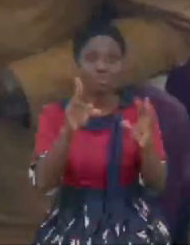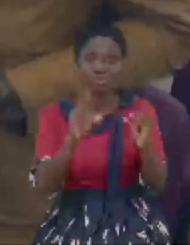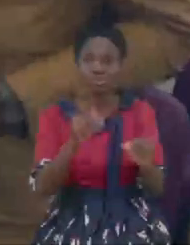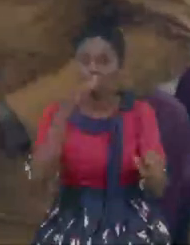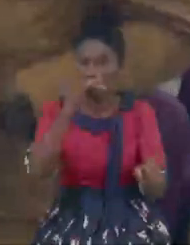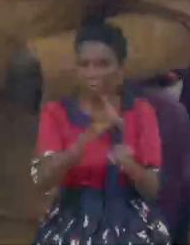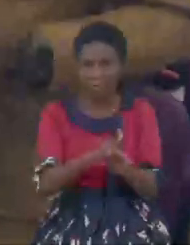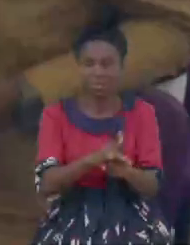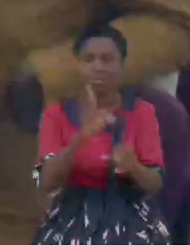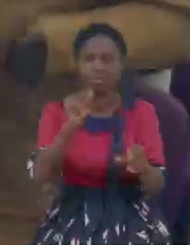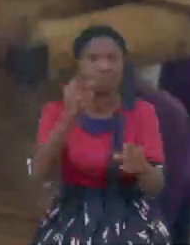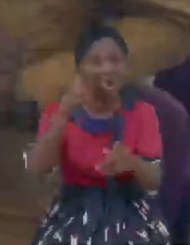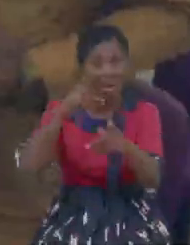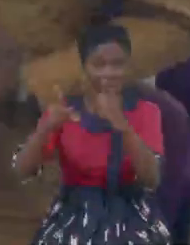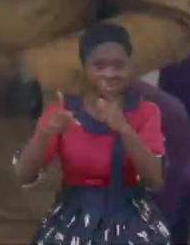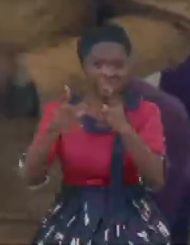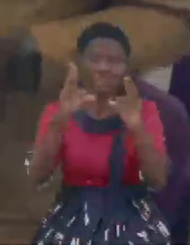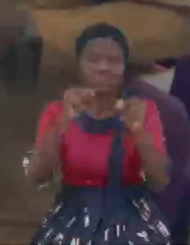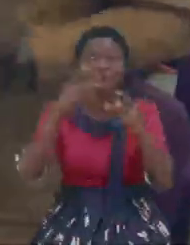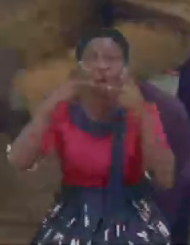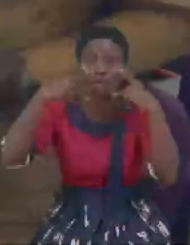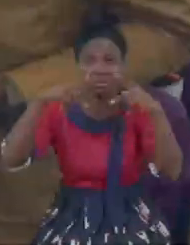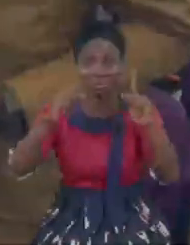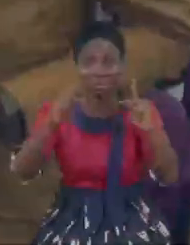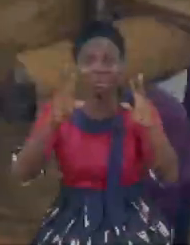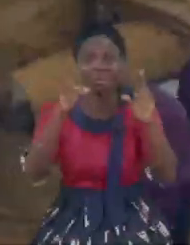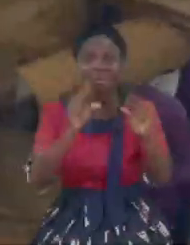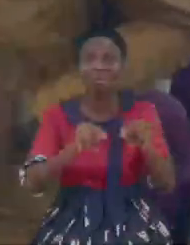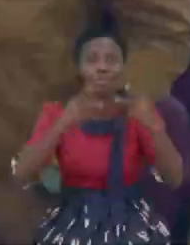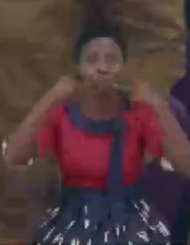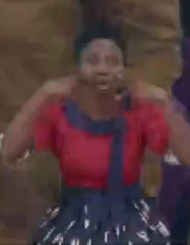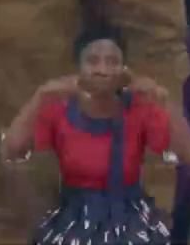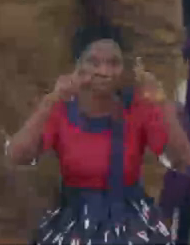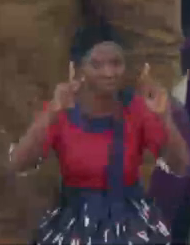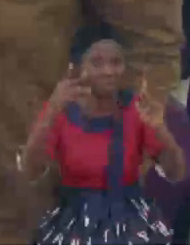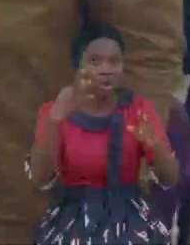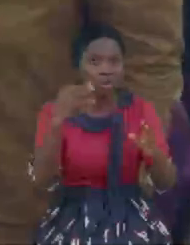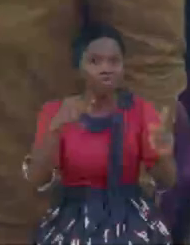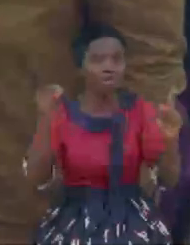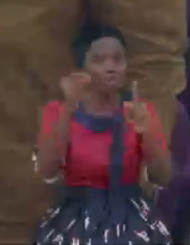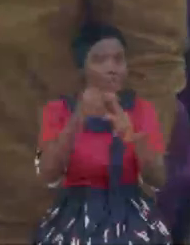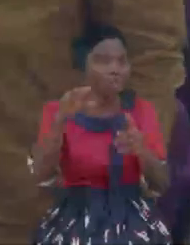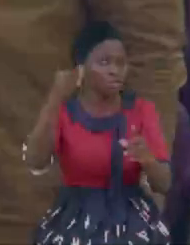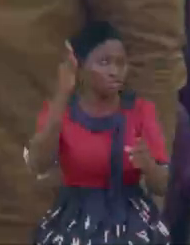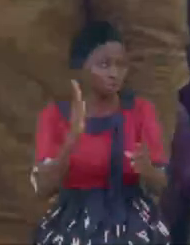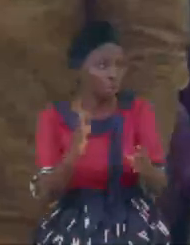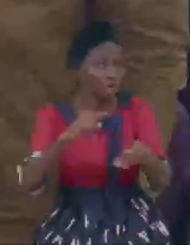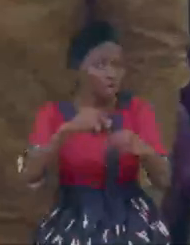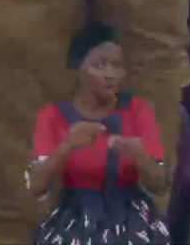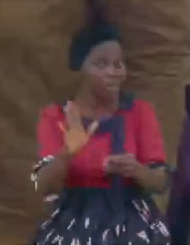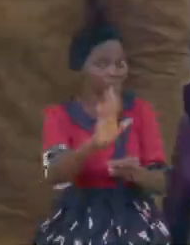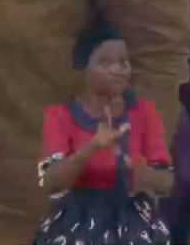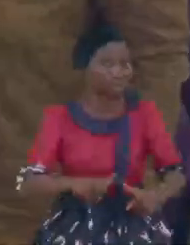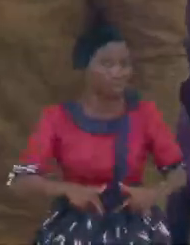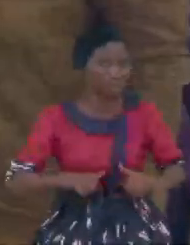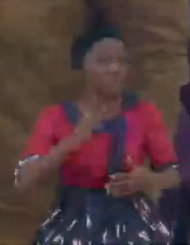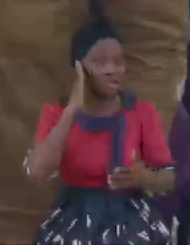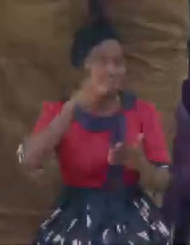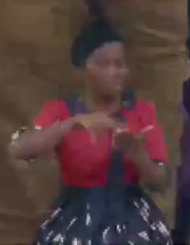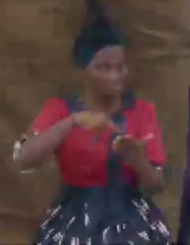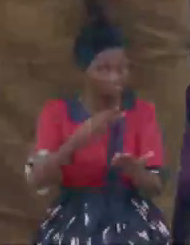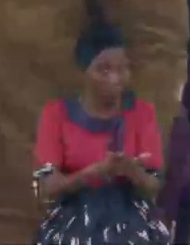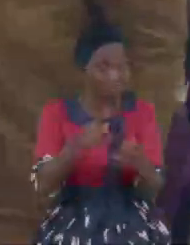Aucune promesse, aucune prophétie, aucune déclaration, aucune proclamation de la parole de Dieu sur ta vie